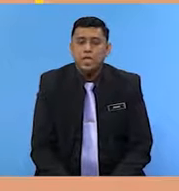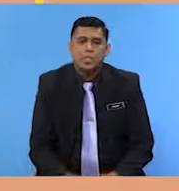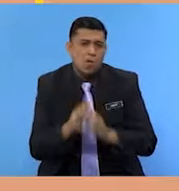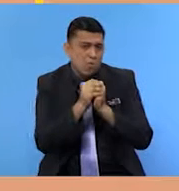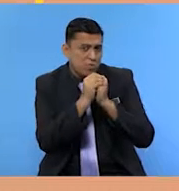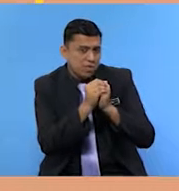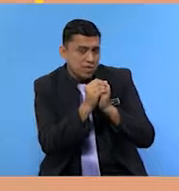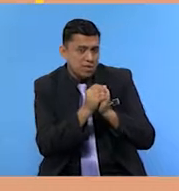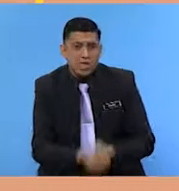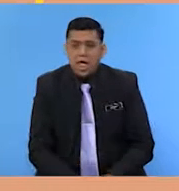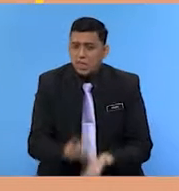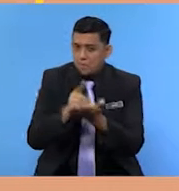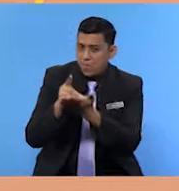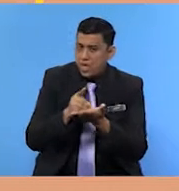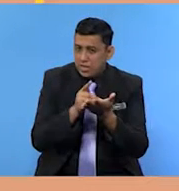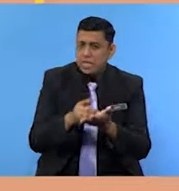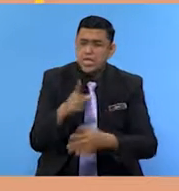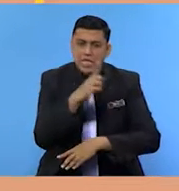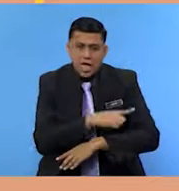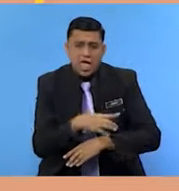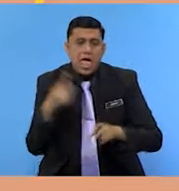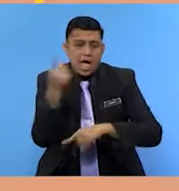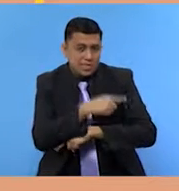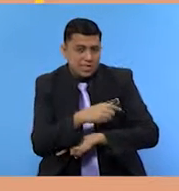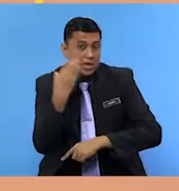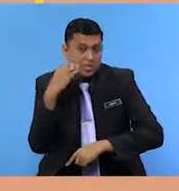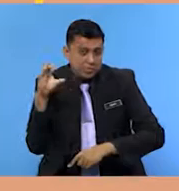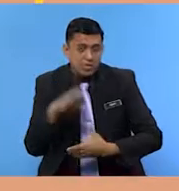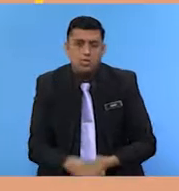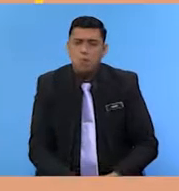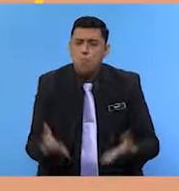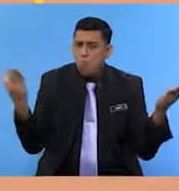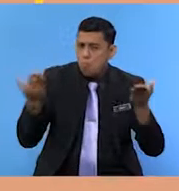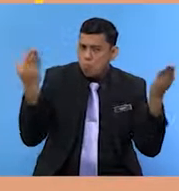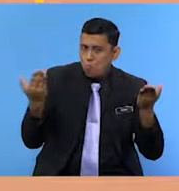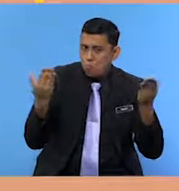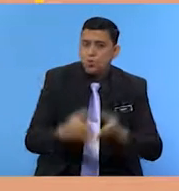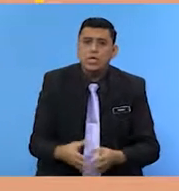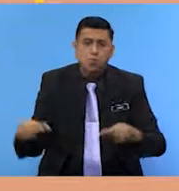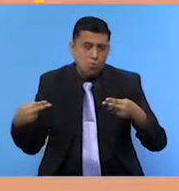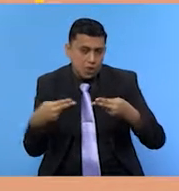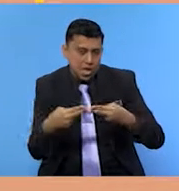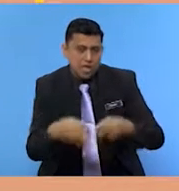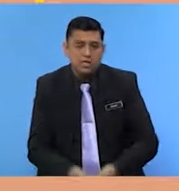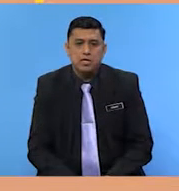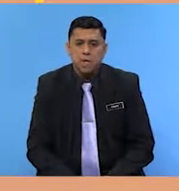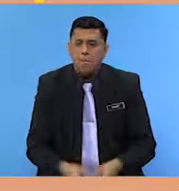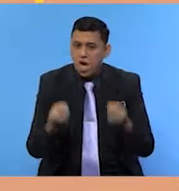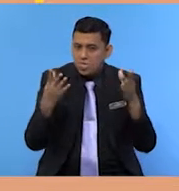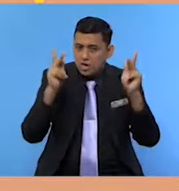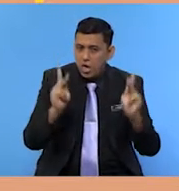Cina, perayaan Deepavali dan juga Hari Natal dapat memupuk silaturahim dalam kalangan rakyat yang berbilang kaum di negara